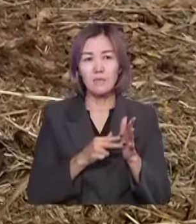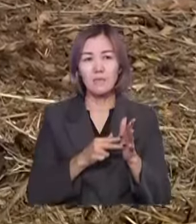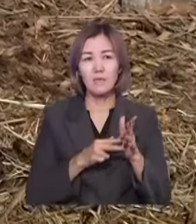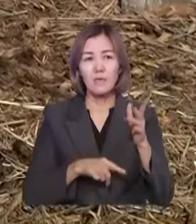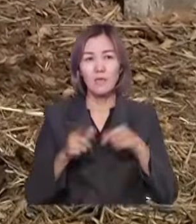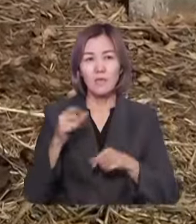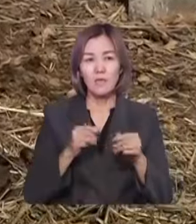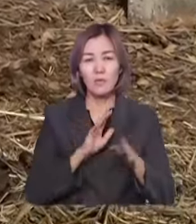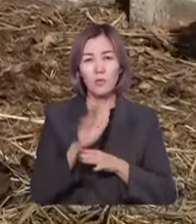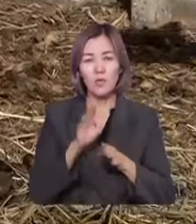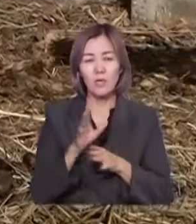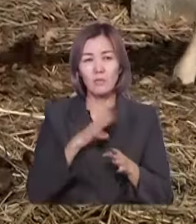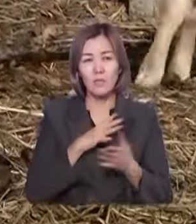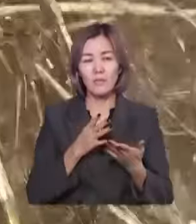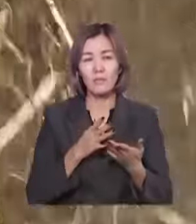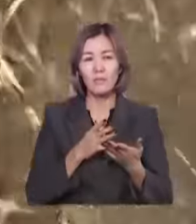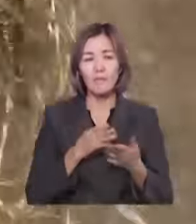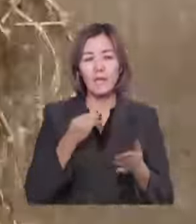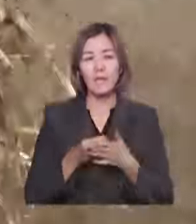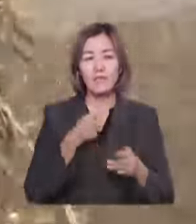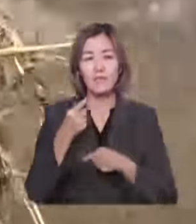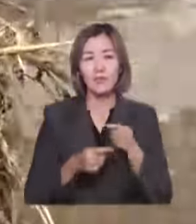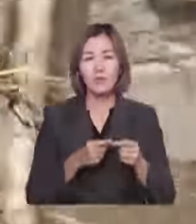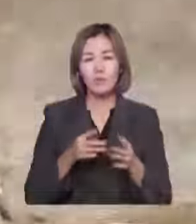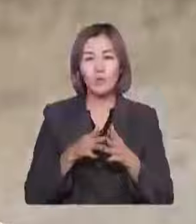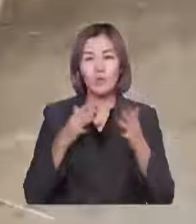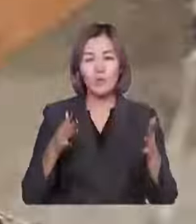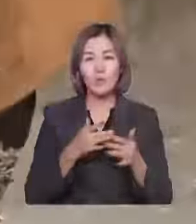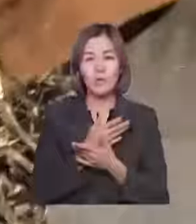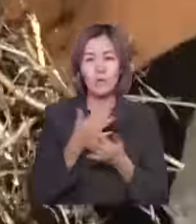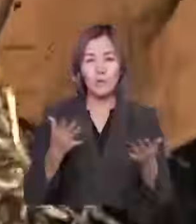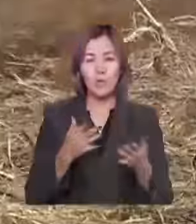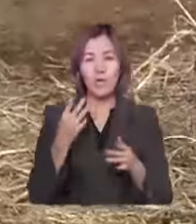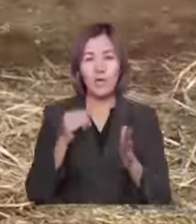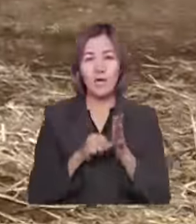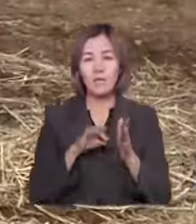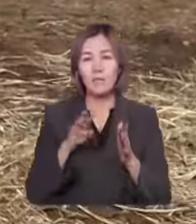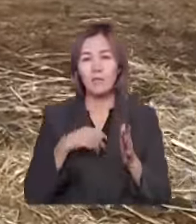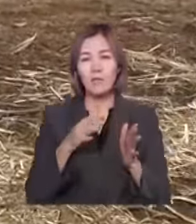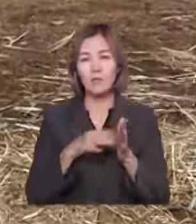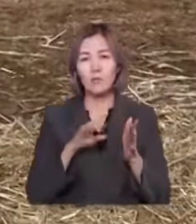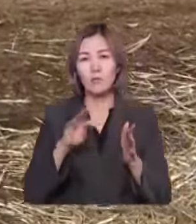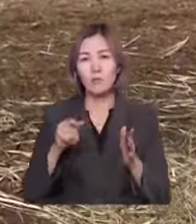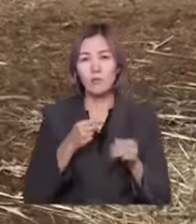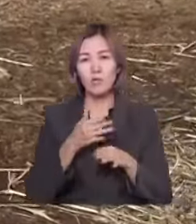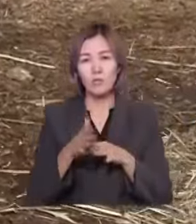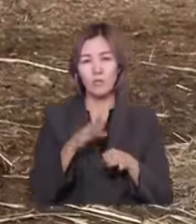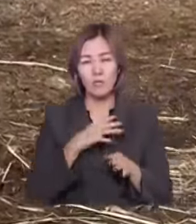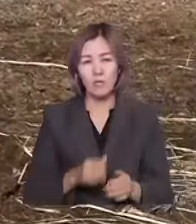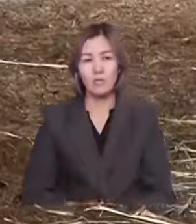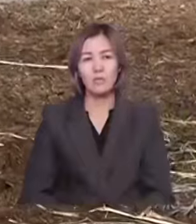өндіріліпті. Биыл облысымызда асыл тұқымды мал басын көбейтуге және түрлендіруге 6 миллиард 900 миллионға жуық қаражат